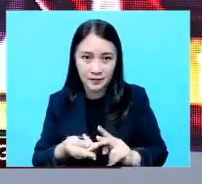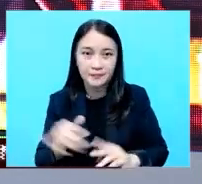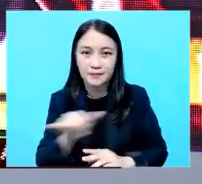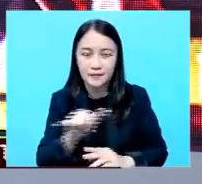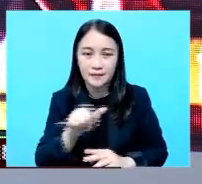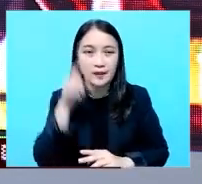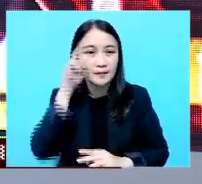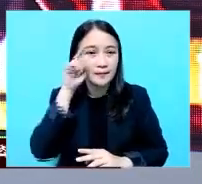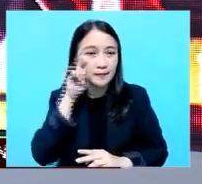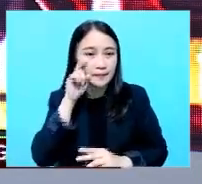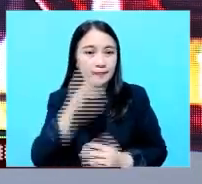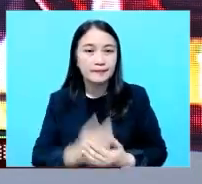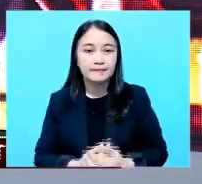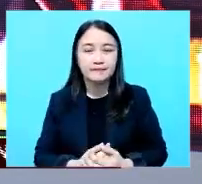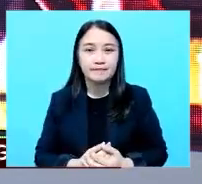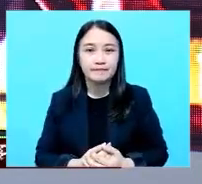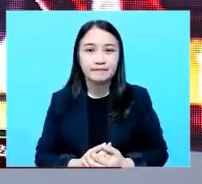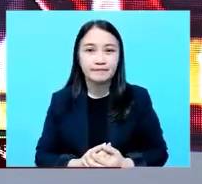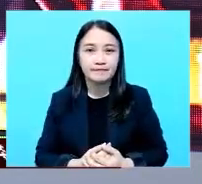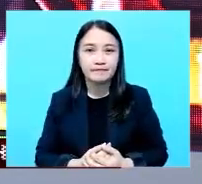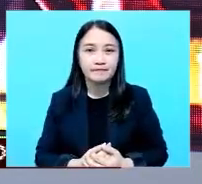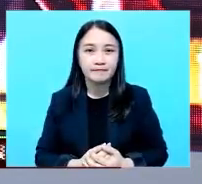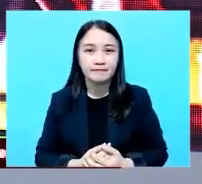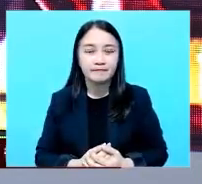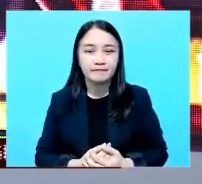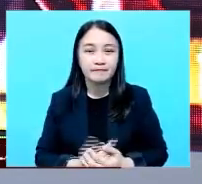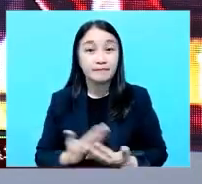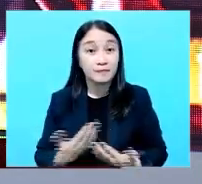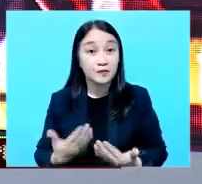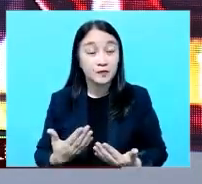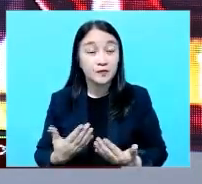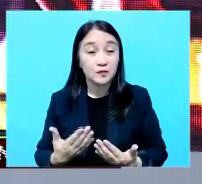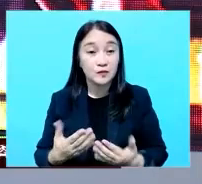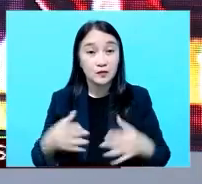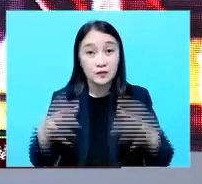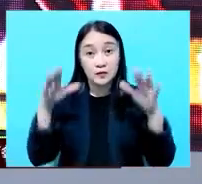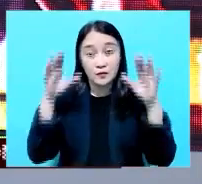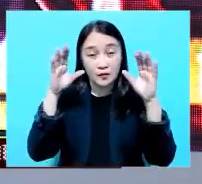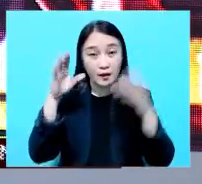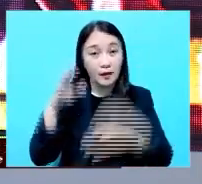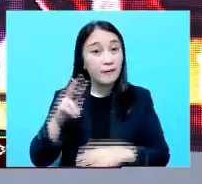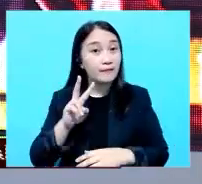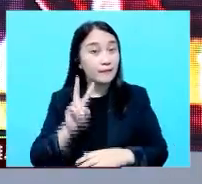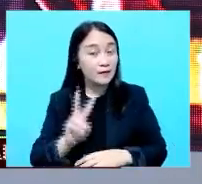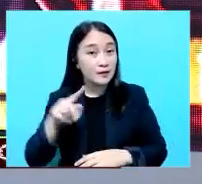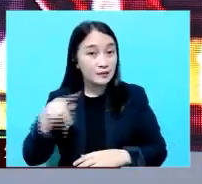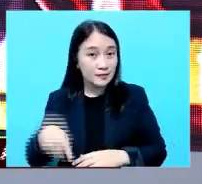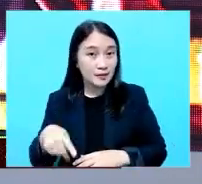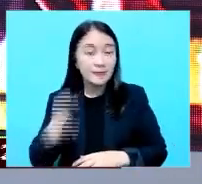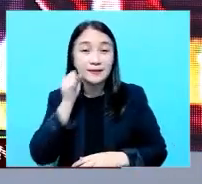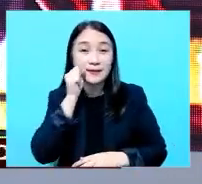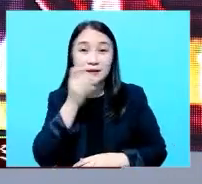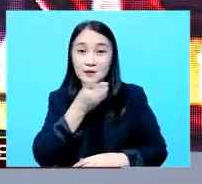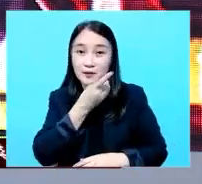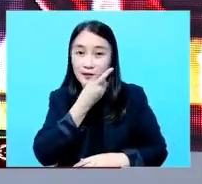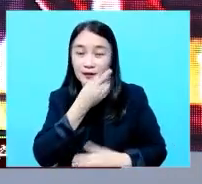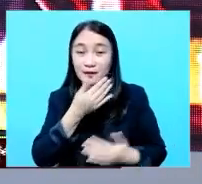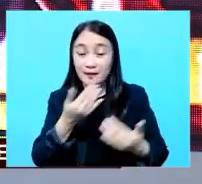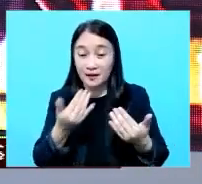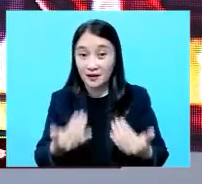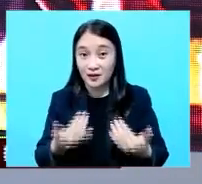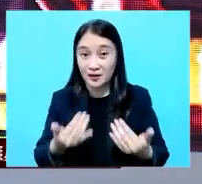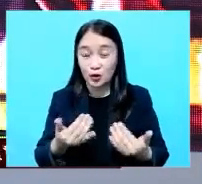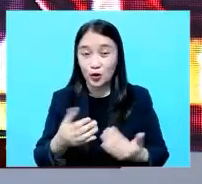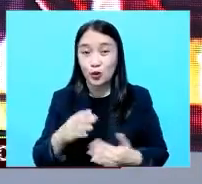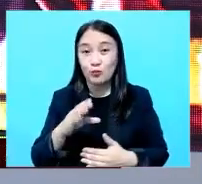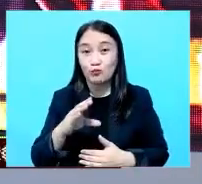Presidente, Kalib ng Edukasyon at ngayon naman, Co-Vice Chairperson na rin ng National Task Force to End Local Communist Armed Conflict o